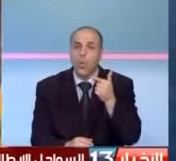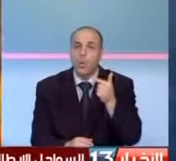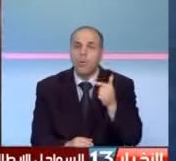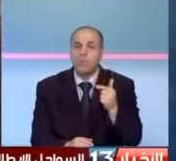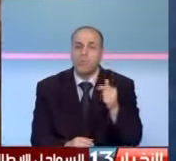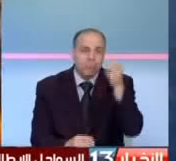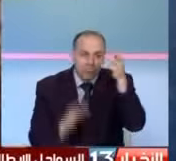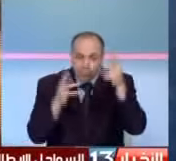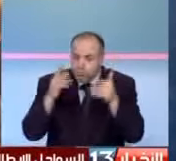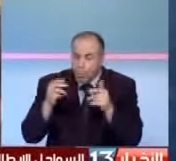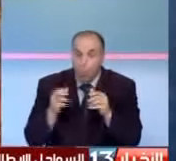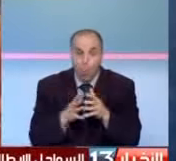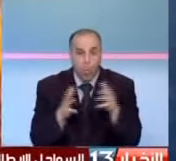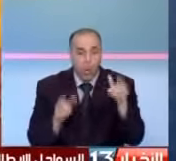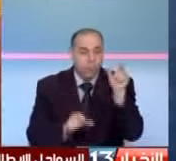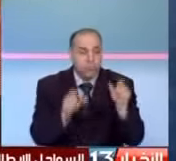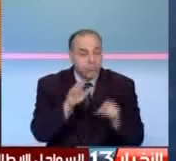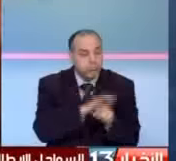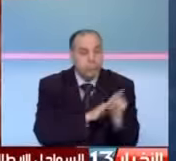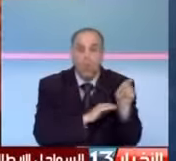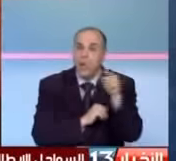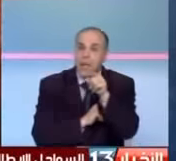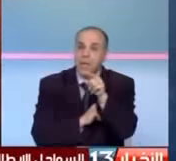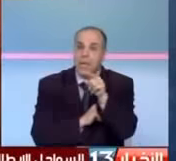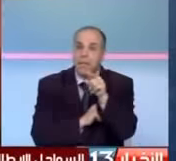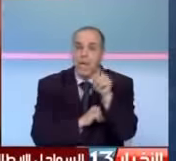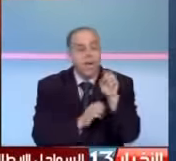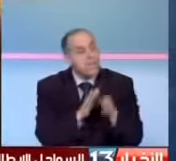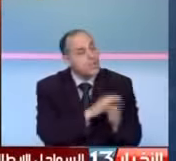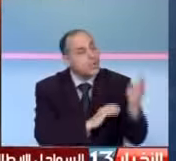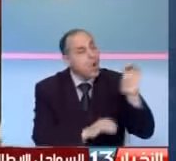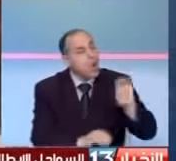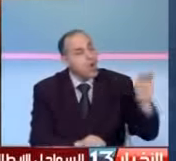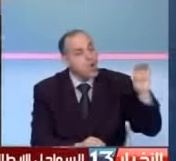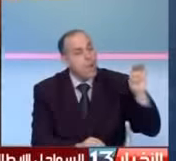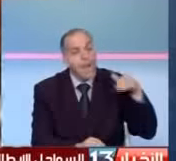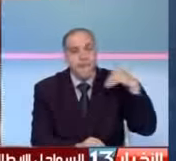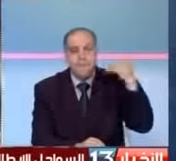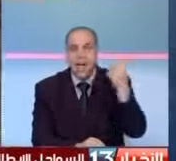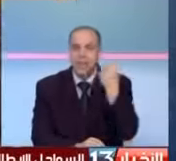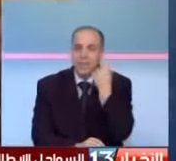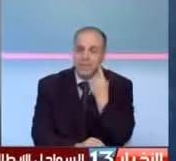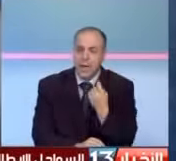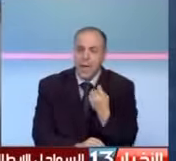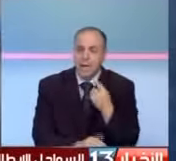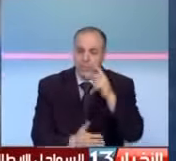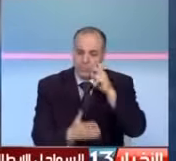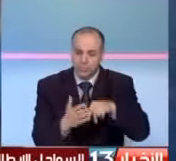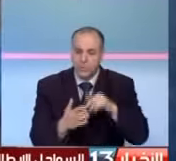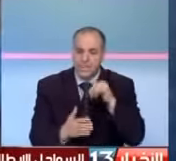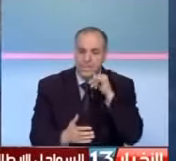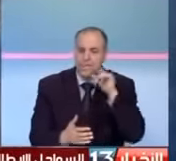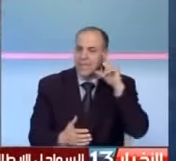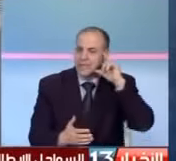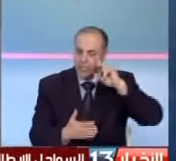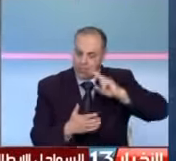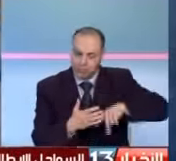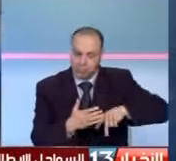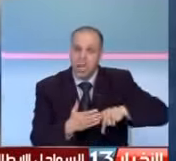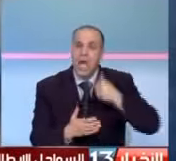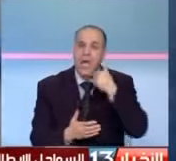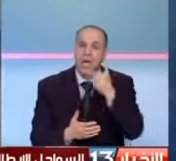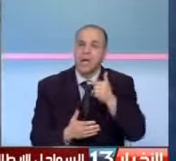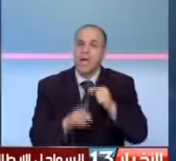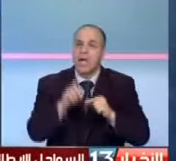هذه الأعداد الكبيرة من المهاجرين غير الشرعيين إلى أوروبا بعد يوم واحد من توقيع إيطاليا وليبيا